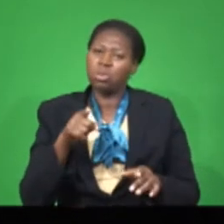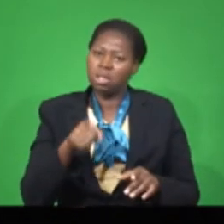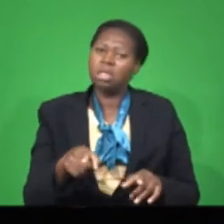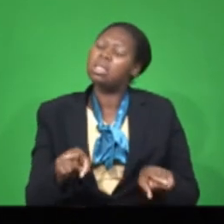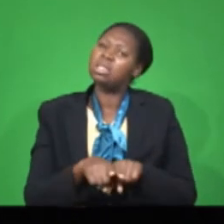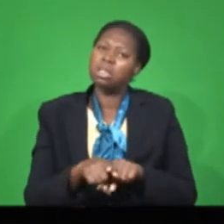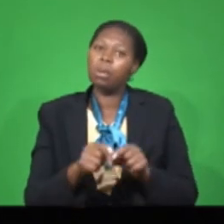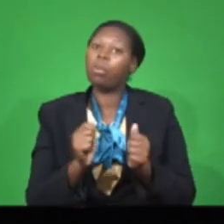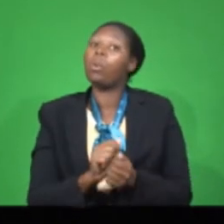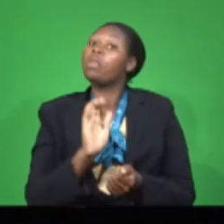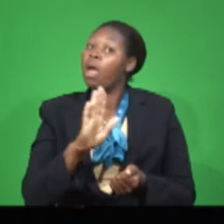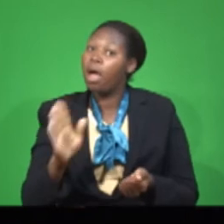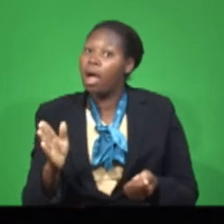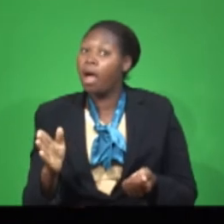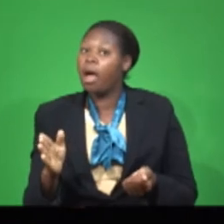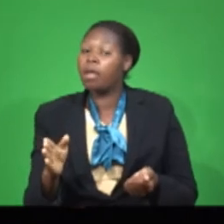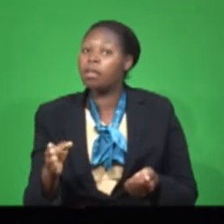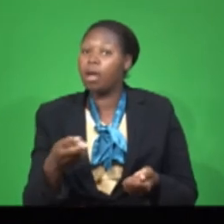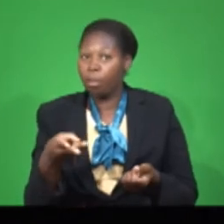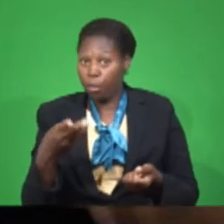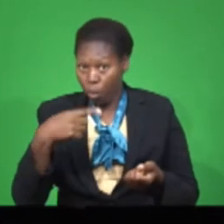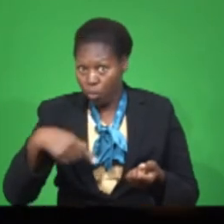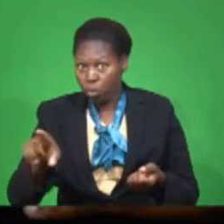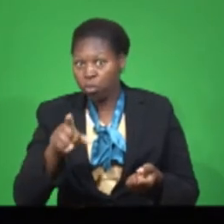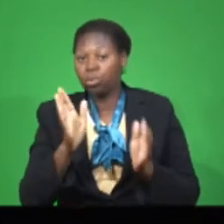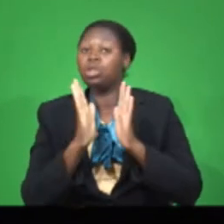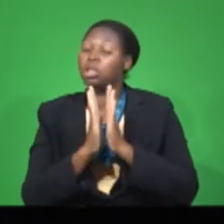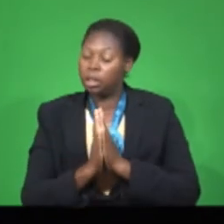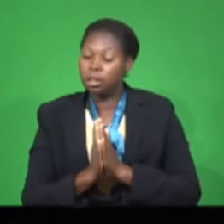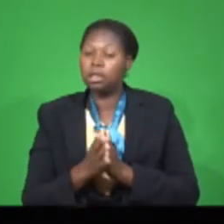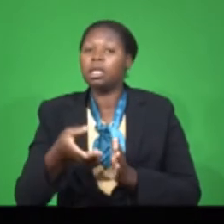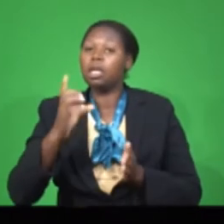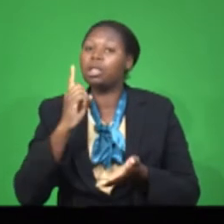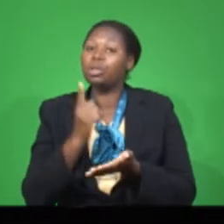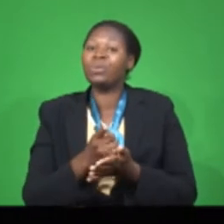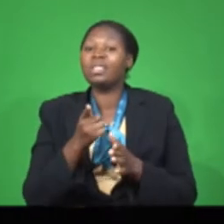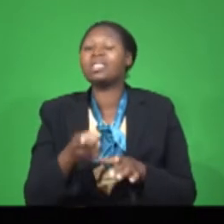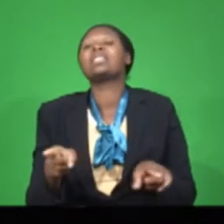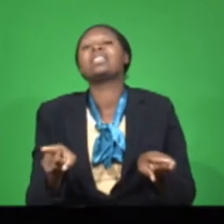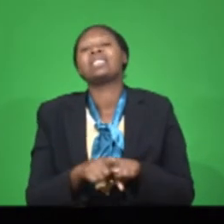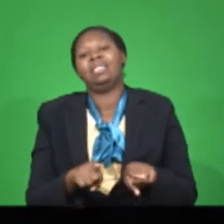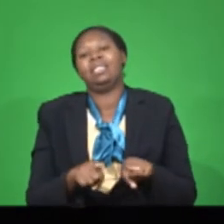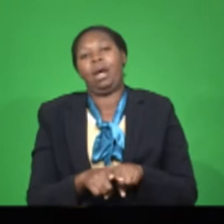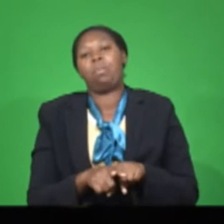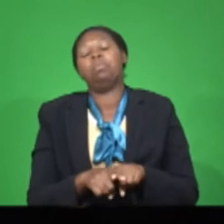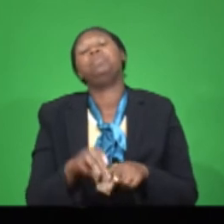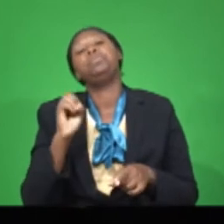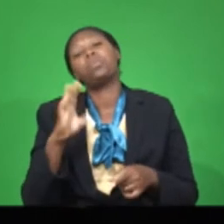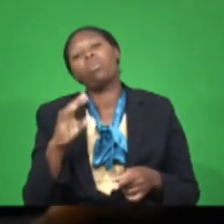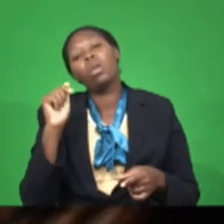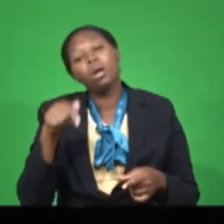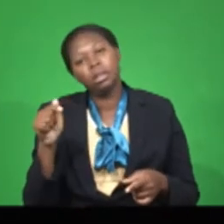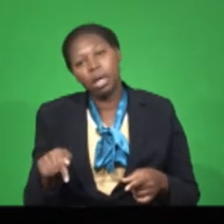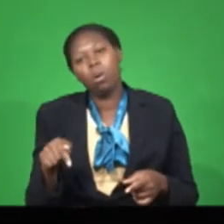up. Oh, a terror, I got to terror, and I threw to a chip. All right, Saka, Judas, I dare,